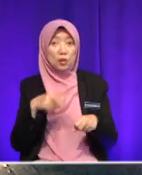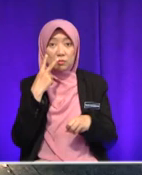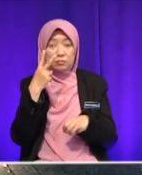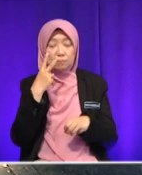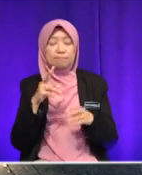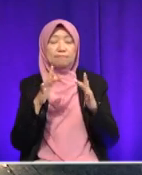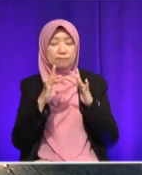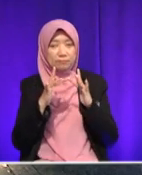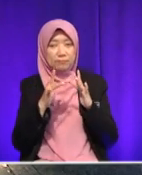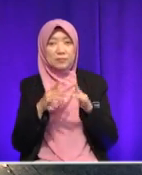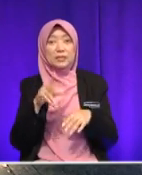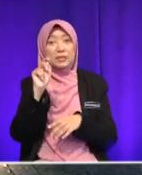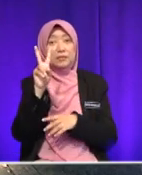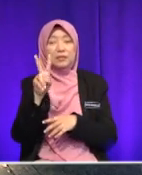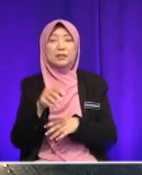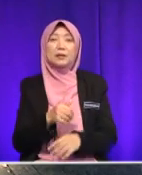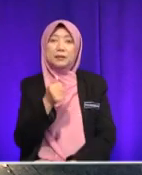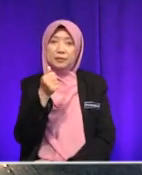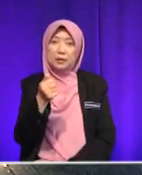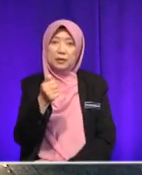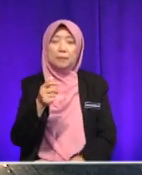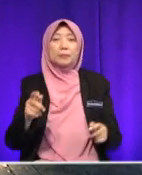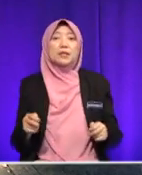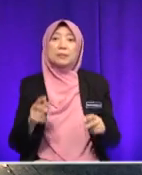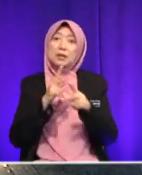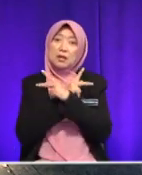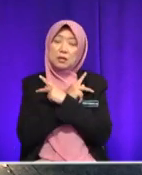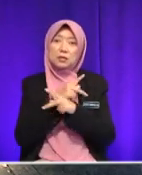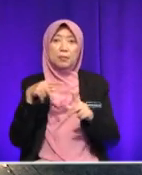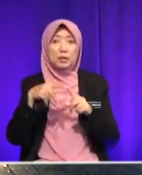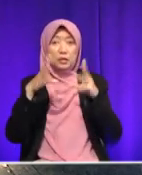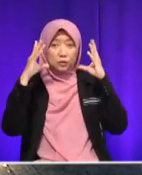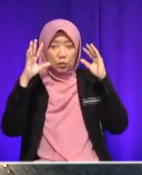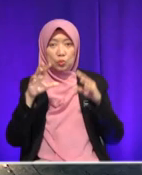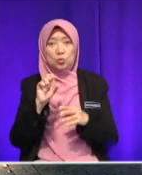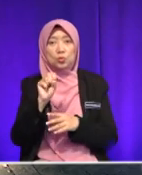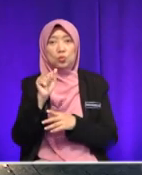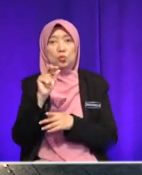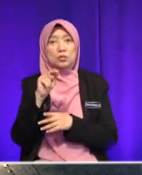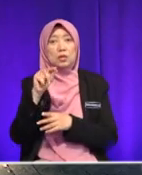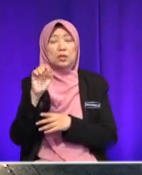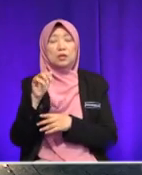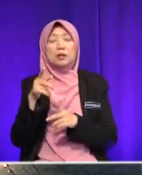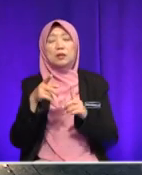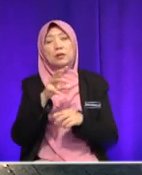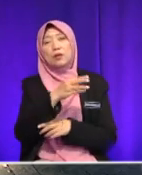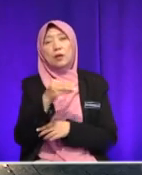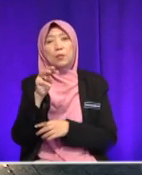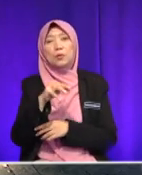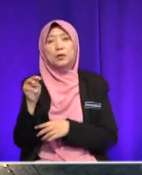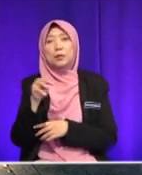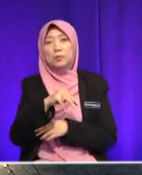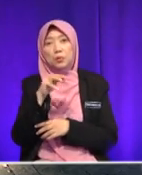di kaca televisyen anda. Baiklah, saya ingin ucapkan terima kasih kepada Cikgu Sangkita dan juga murid-murid dari SMK Raja Ali